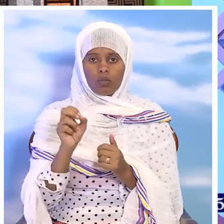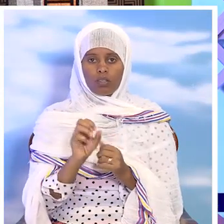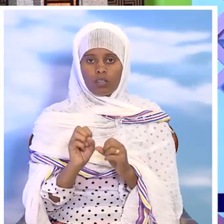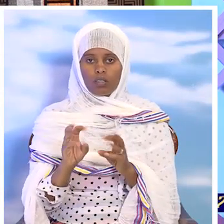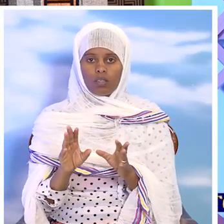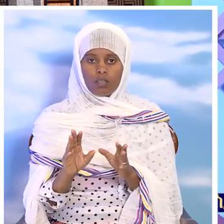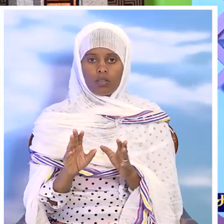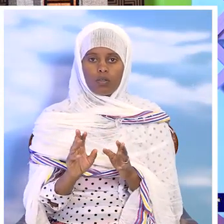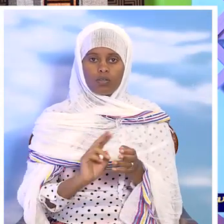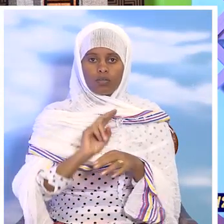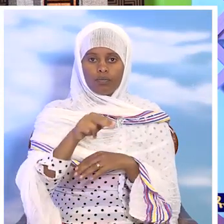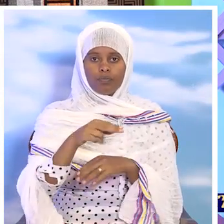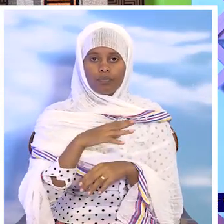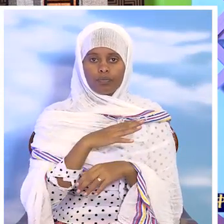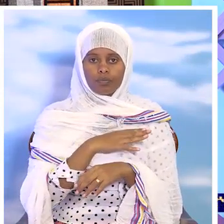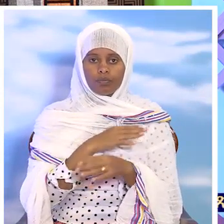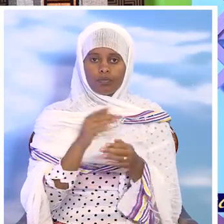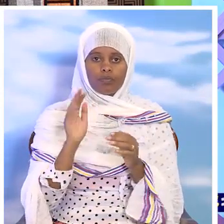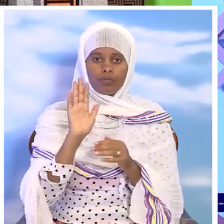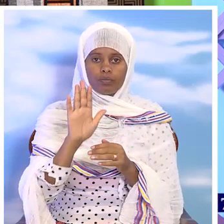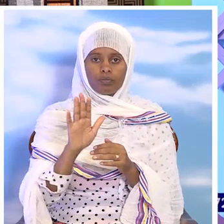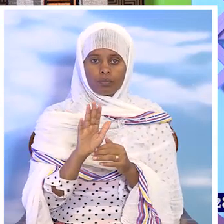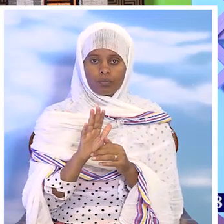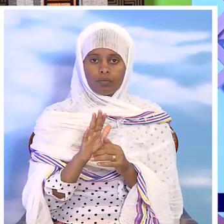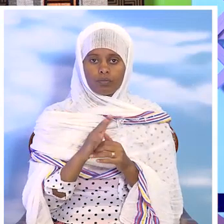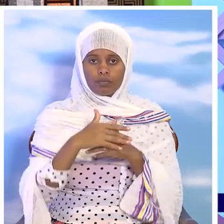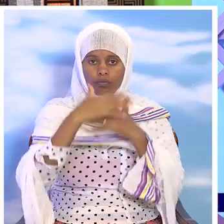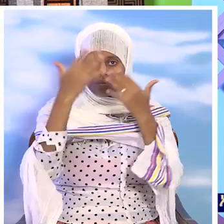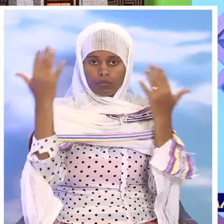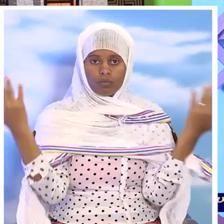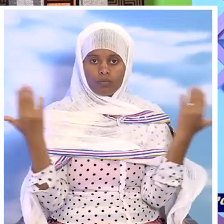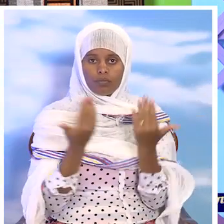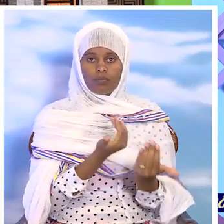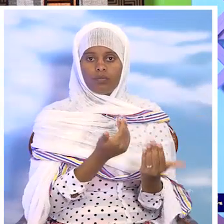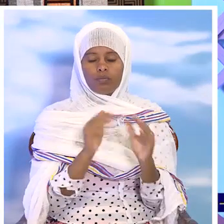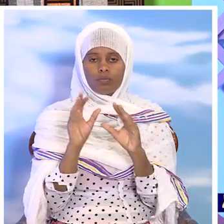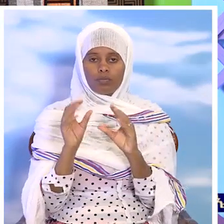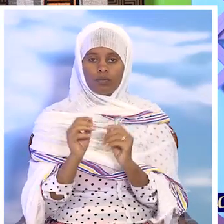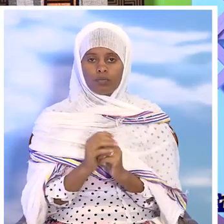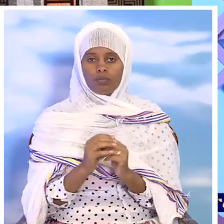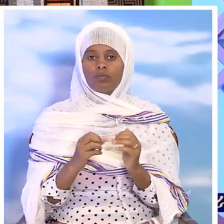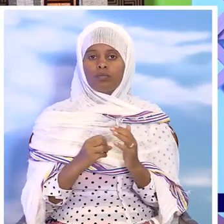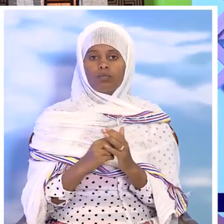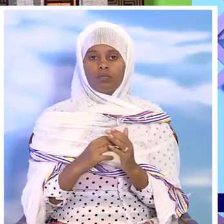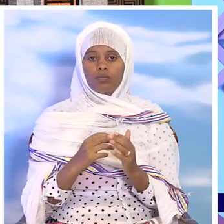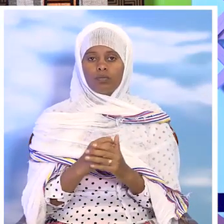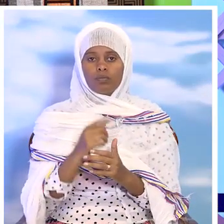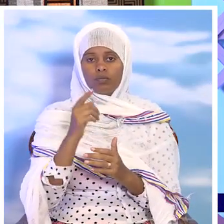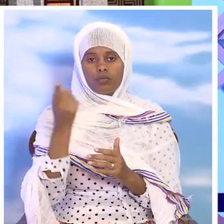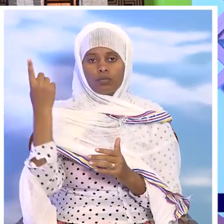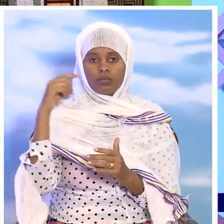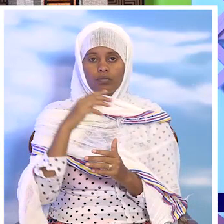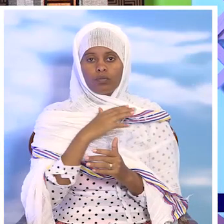ወንጌላዊ እንሰጋገሩ ዘለና ናይ ብርሃን ተስፋ ኢና ዘለና ማለት እዩ። ስለዚ